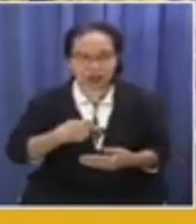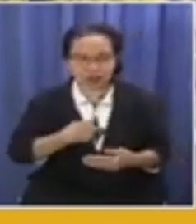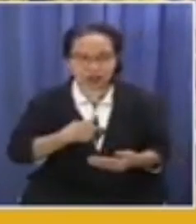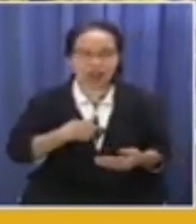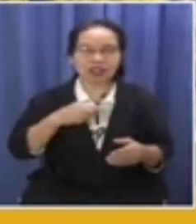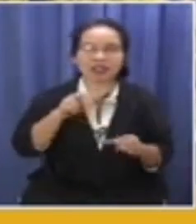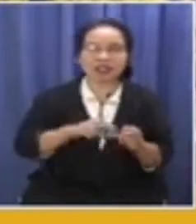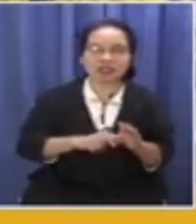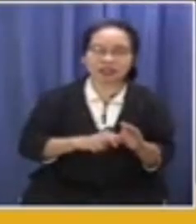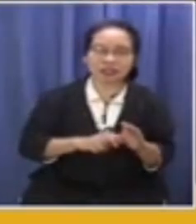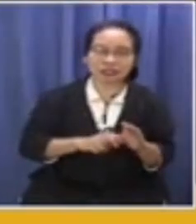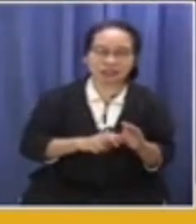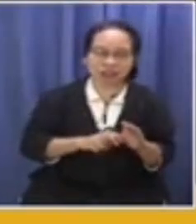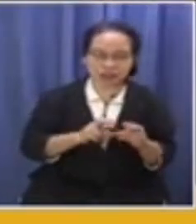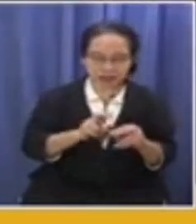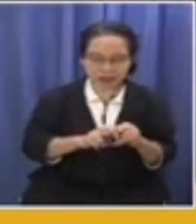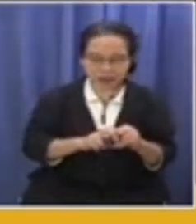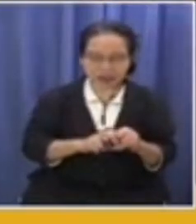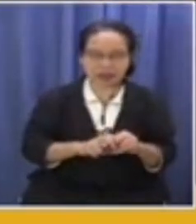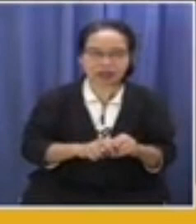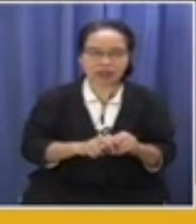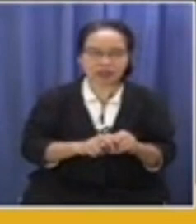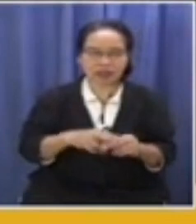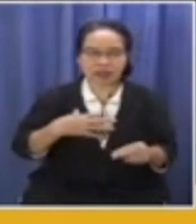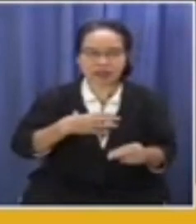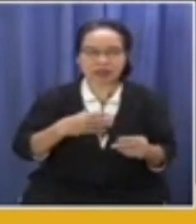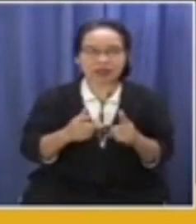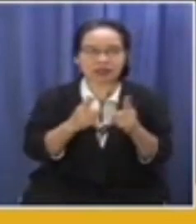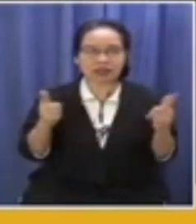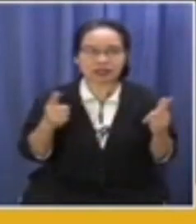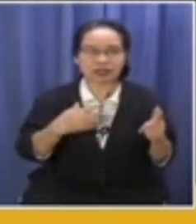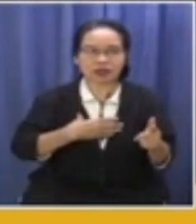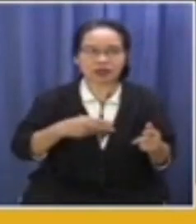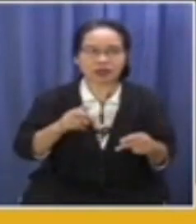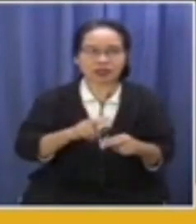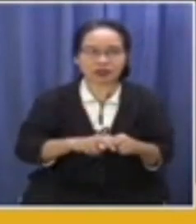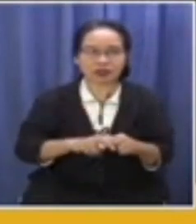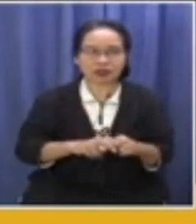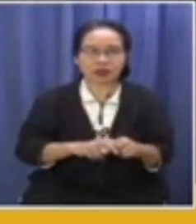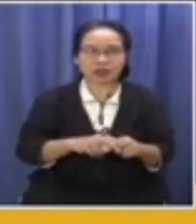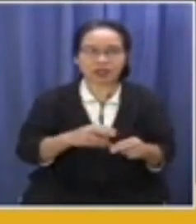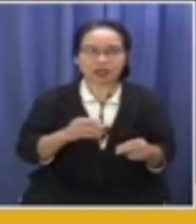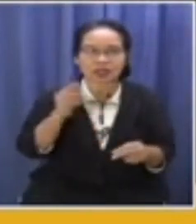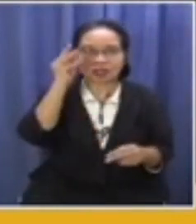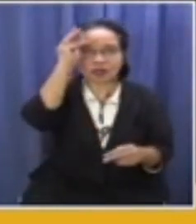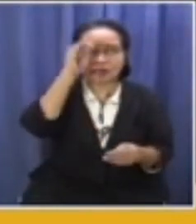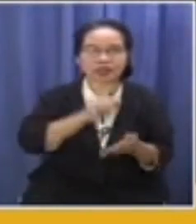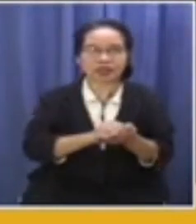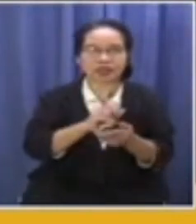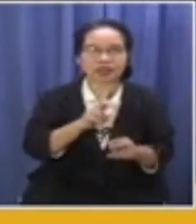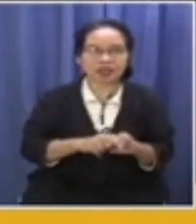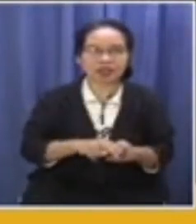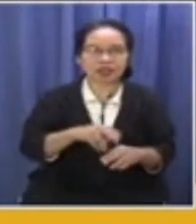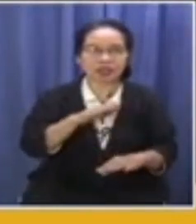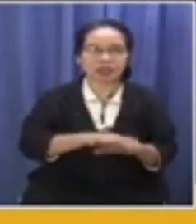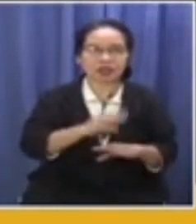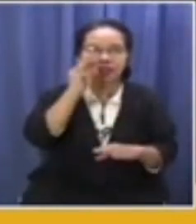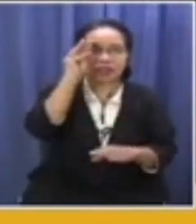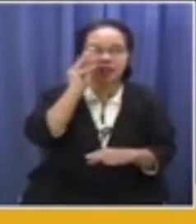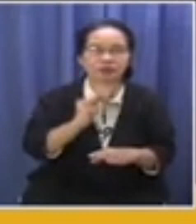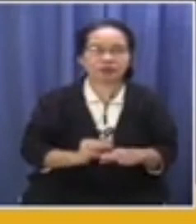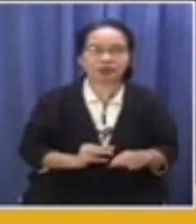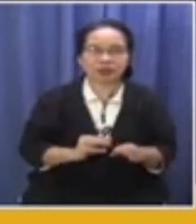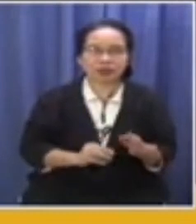ng luklukang maputi a great white throne ang nakaluklok doon sa harapan niya